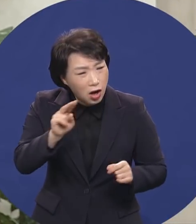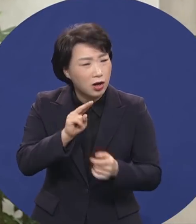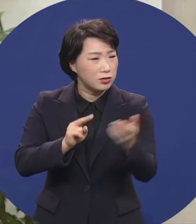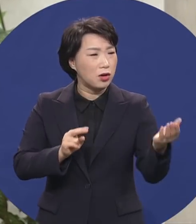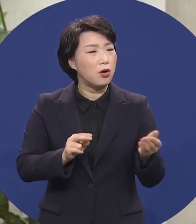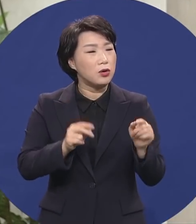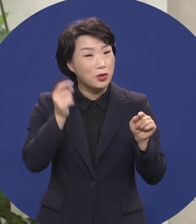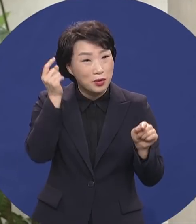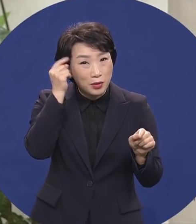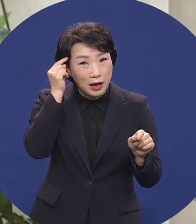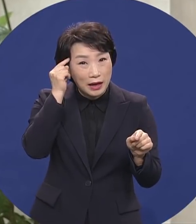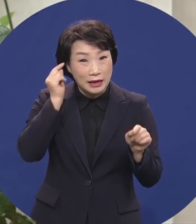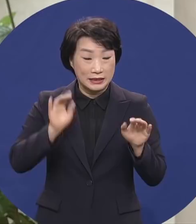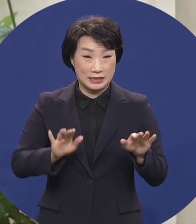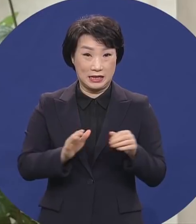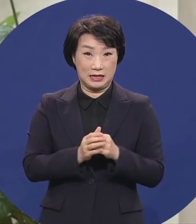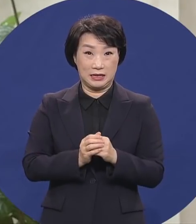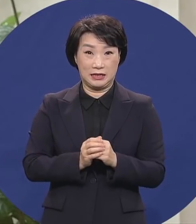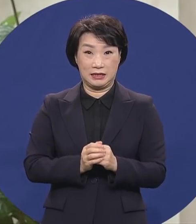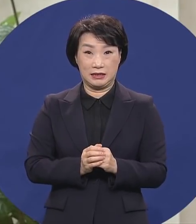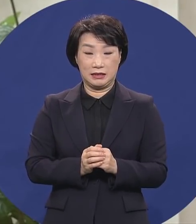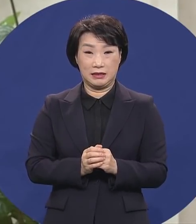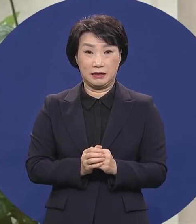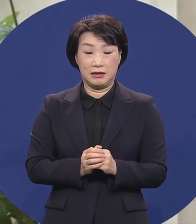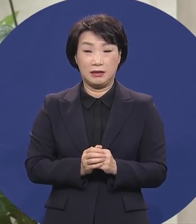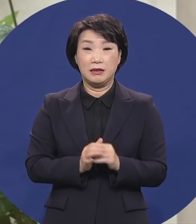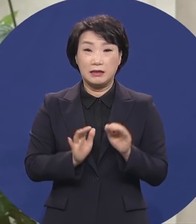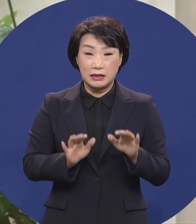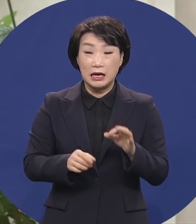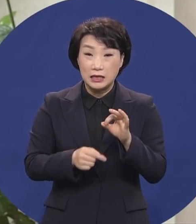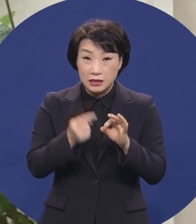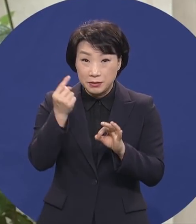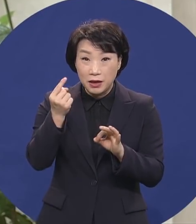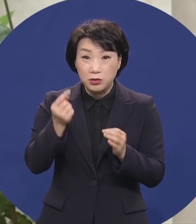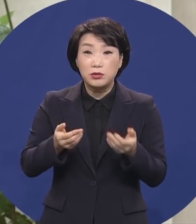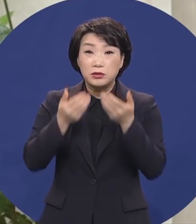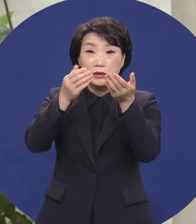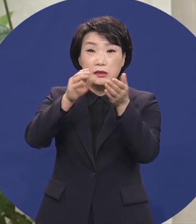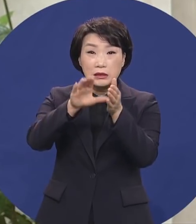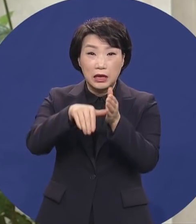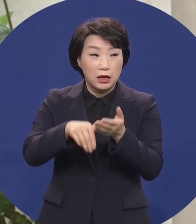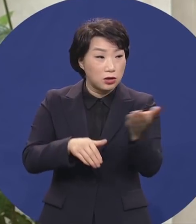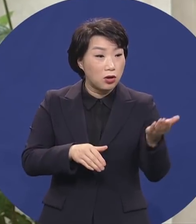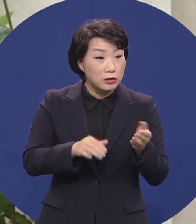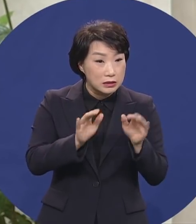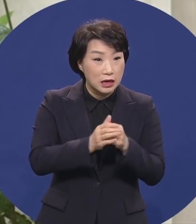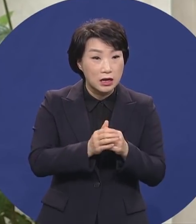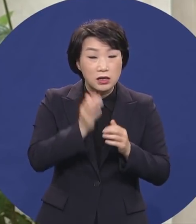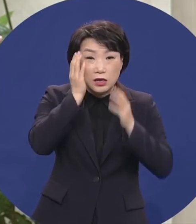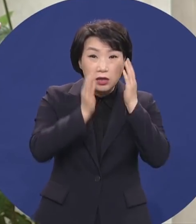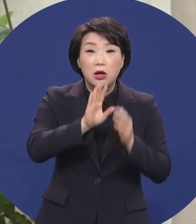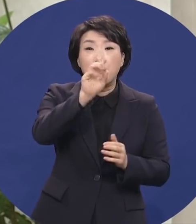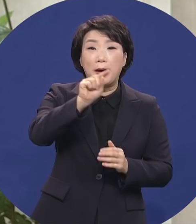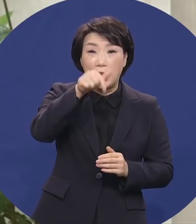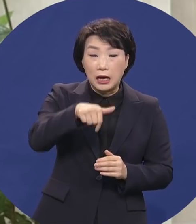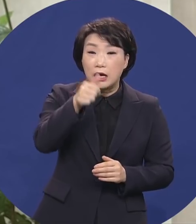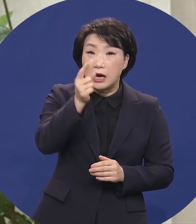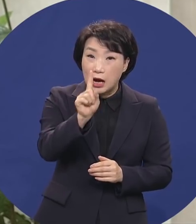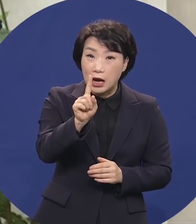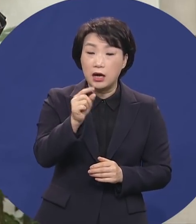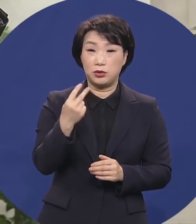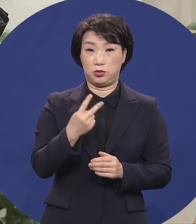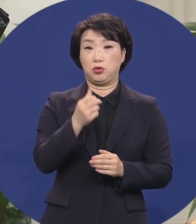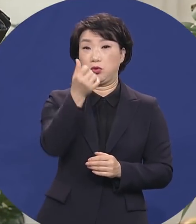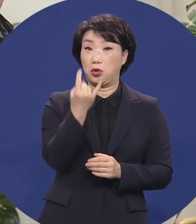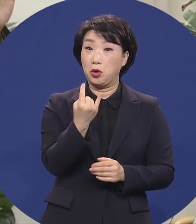어째서 이 10의 1조를 드릴 때 박하와 회양과